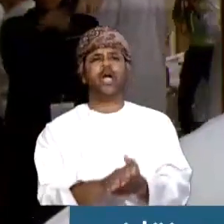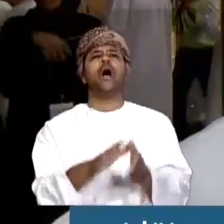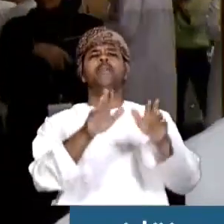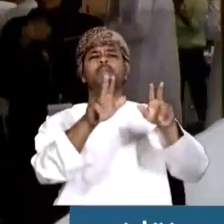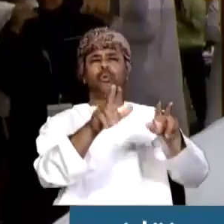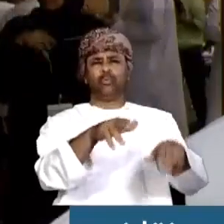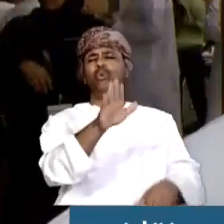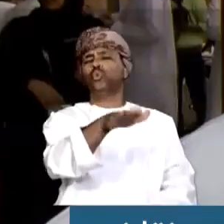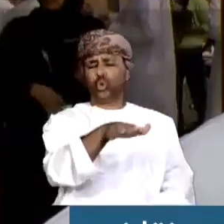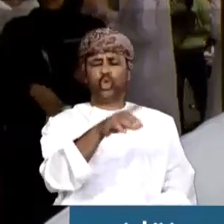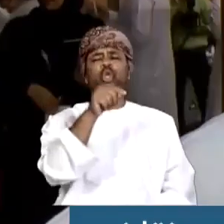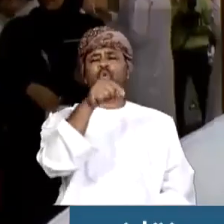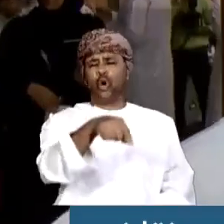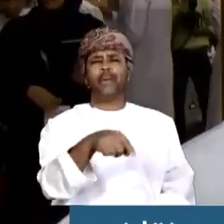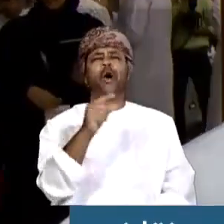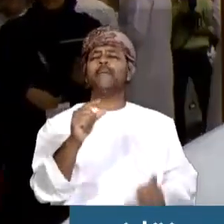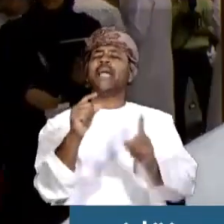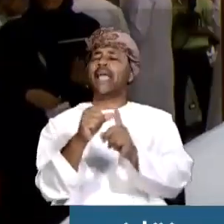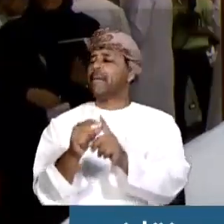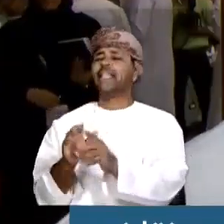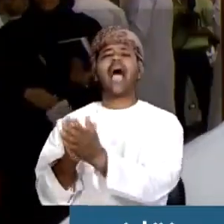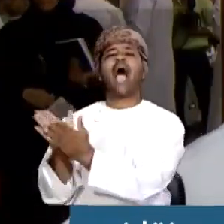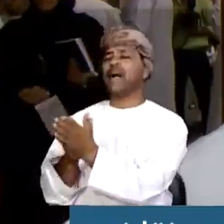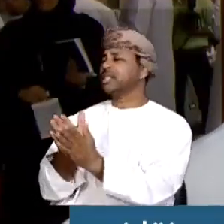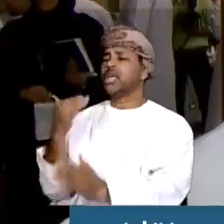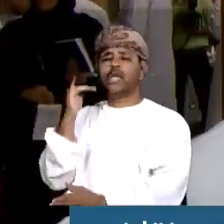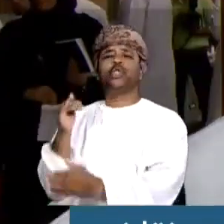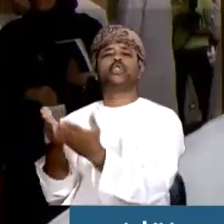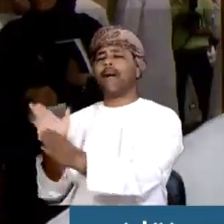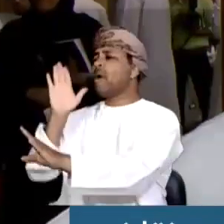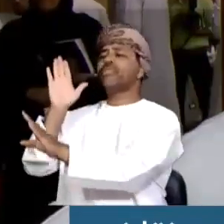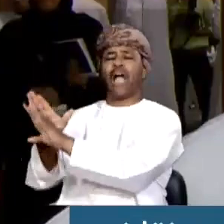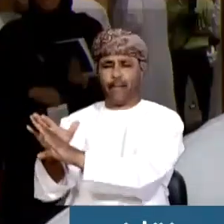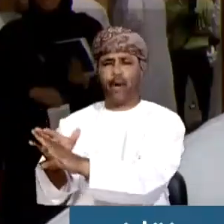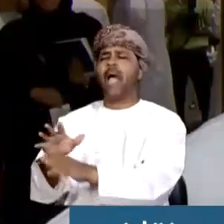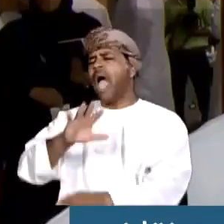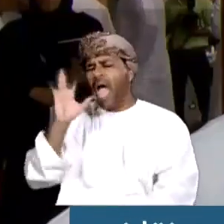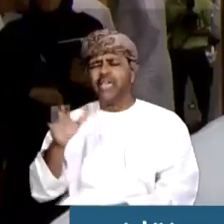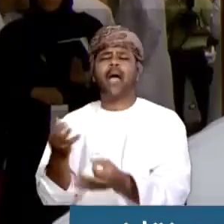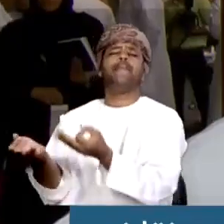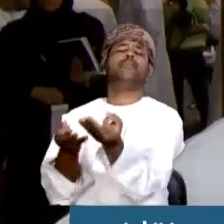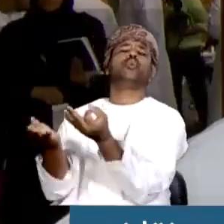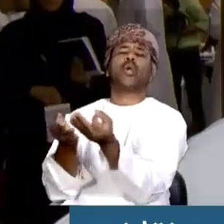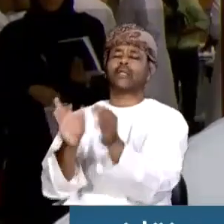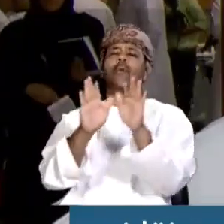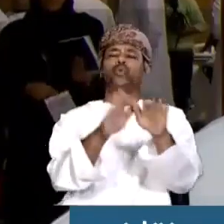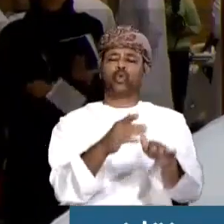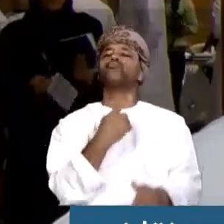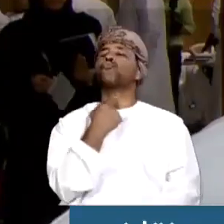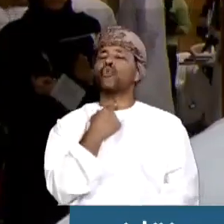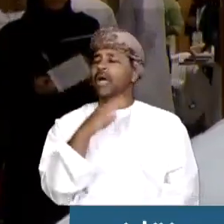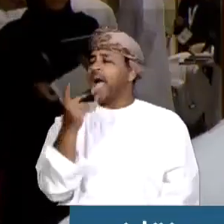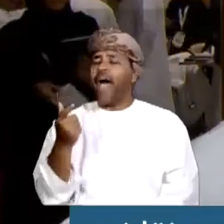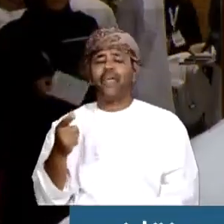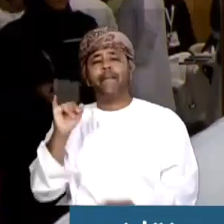تقديم كلمة تحفيزية للشباب واللي دعمهم هنا ولأي مشورات من الشباب، لأن احنا نريد نتمنى من